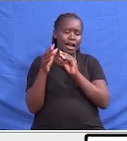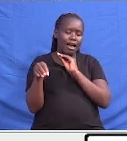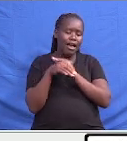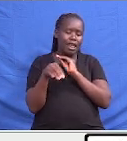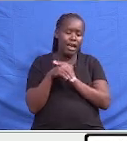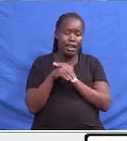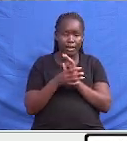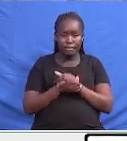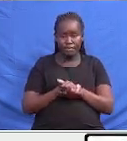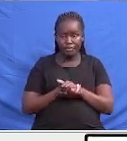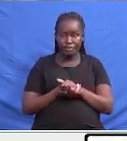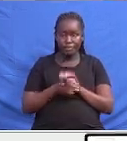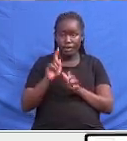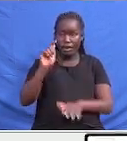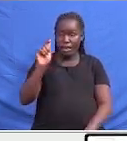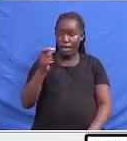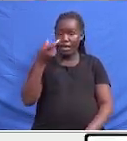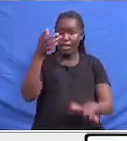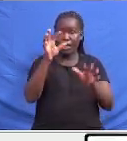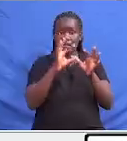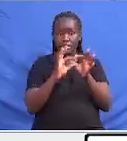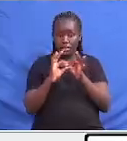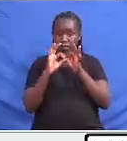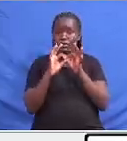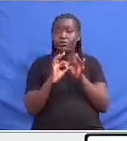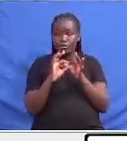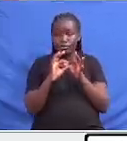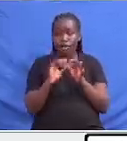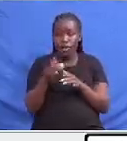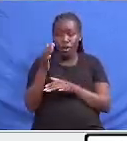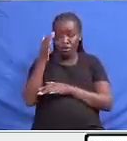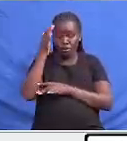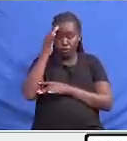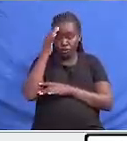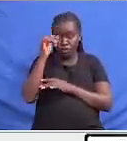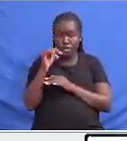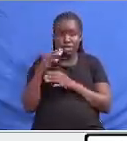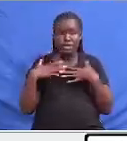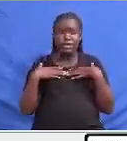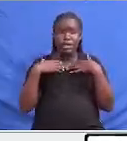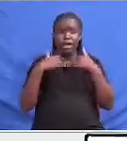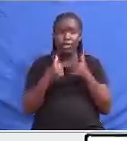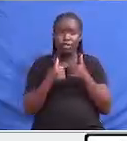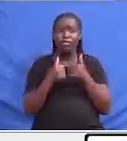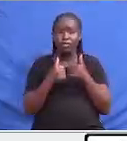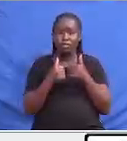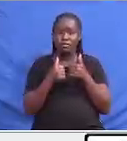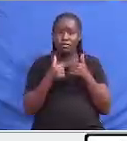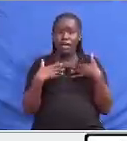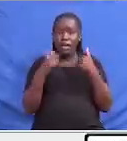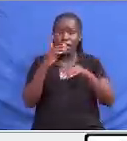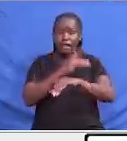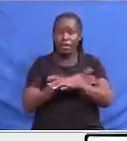maelezo kamili. Kenya imeungana na jumuiya ya kimataifa kuadhimisha siku ya afya ya akili duniani katika hafla iliyofanyika